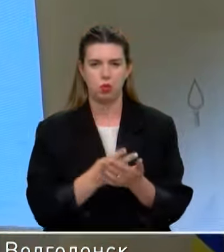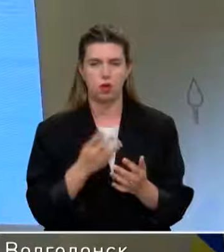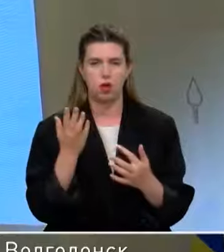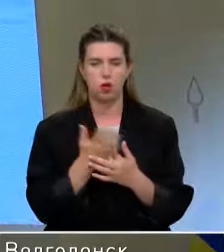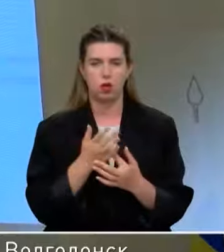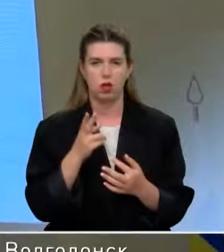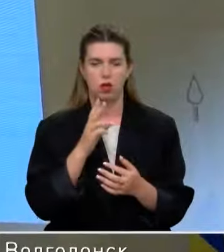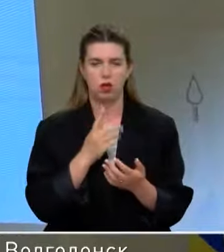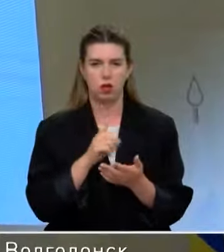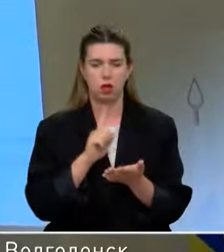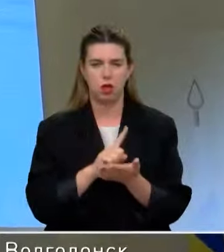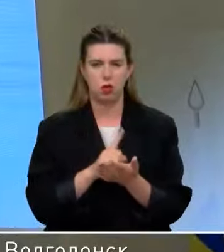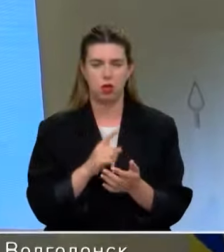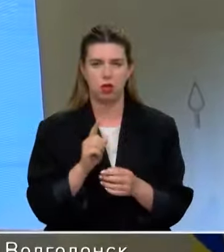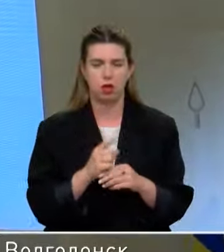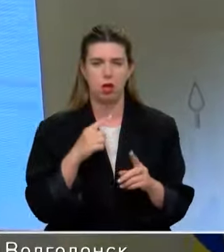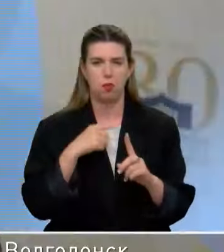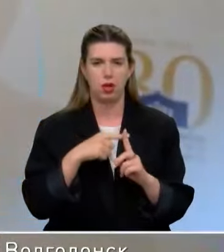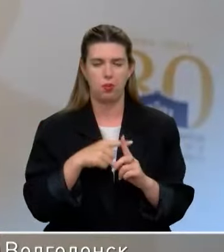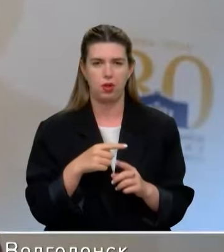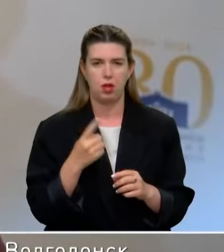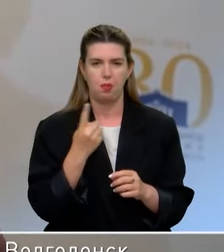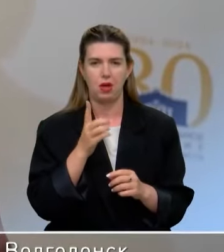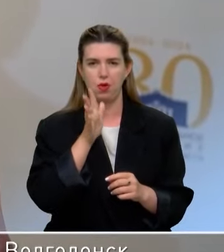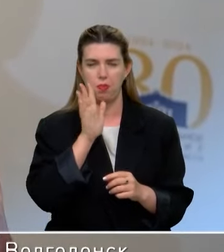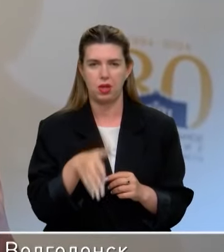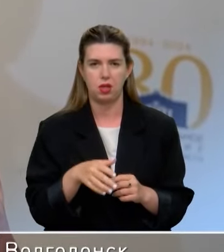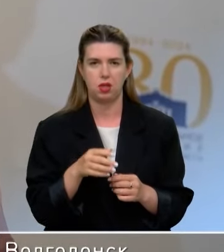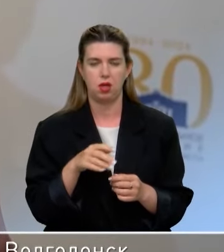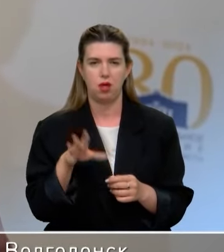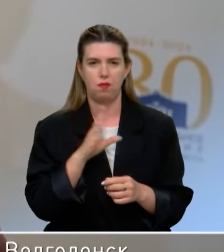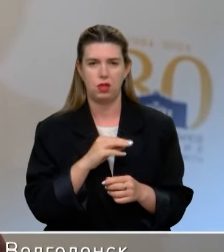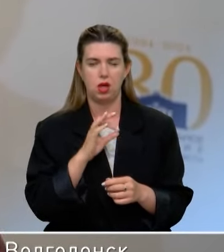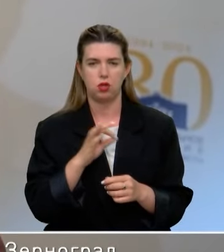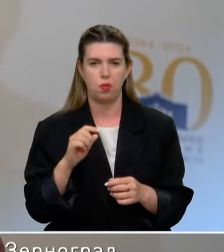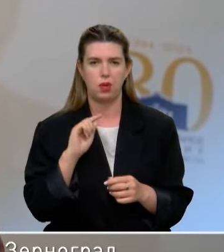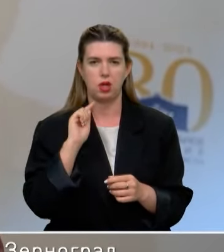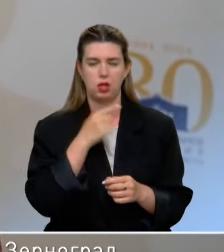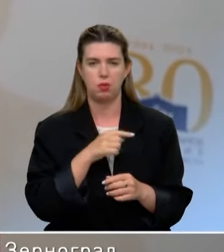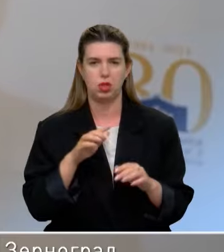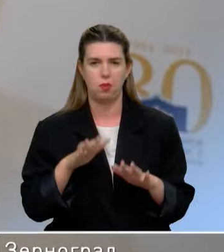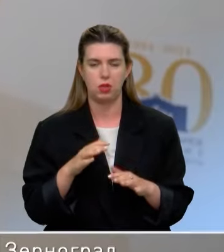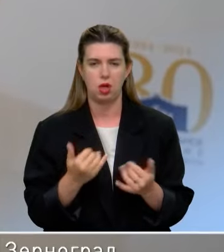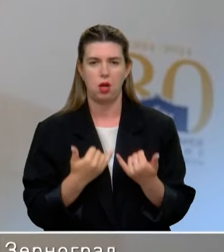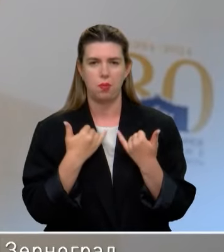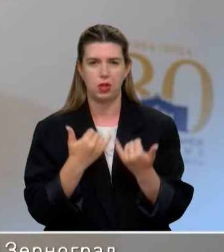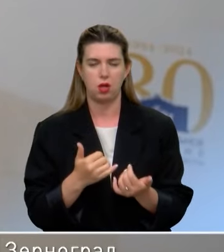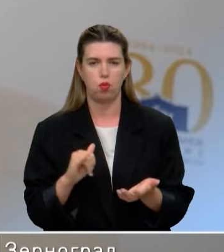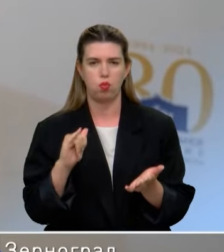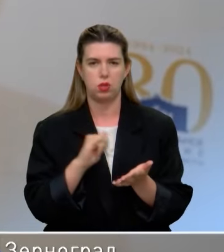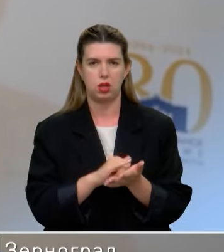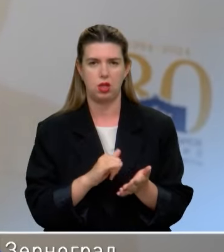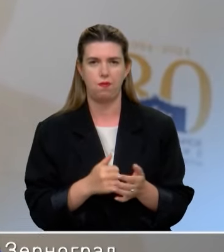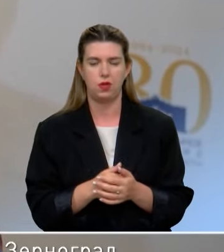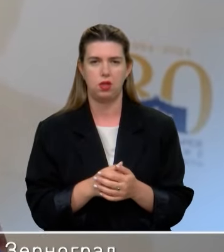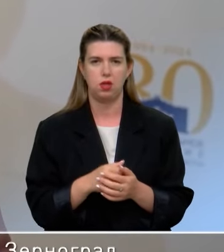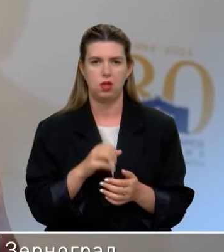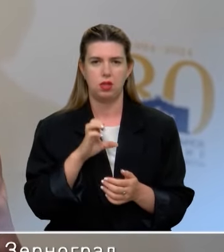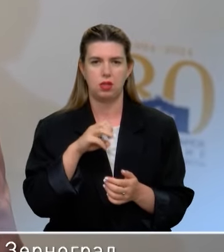льготы по налогу на прибыль на первые 5 лет резидентам особо экономической зоны предлагается установить